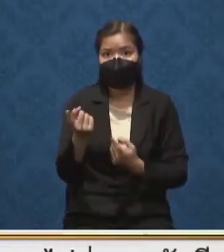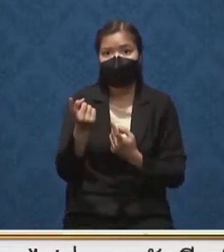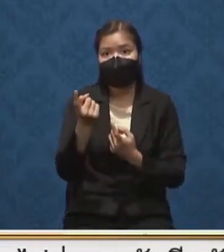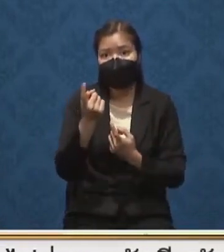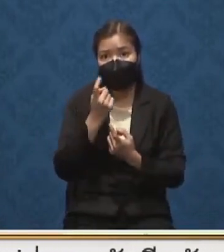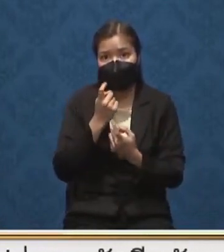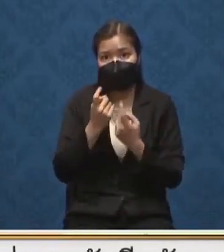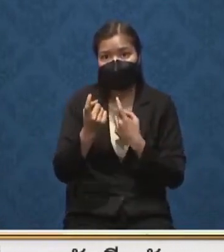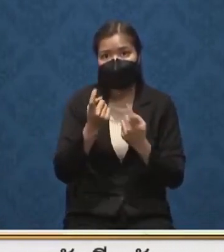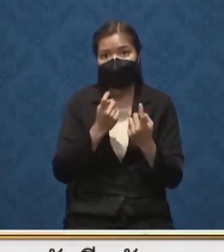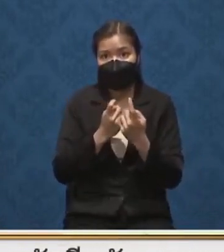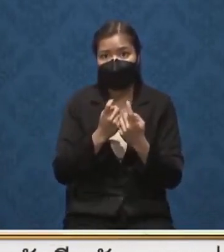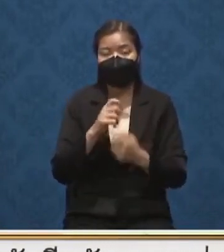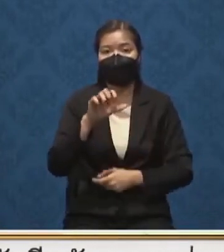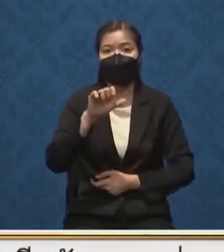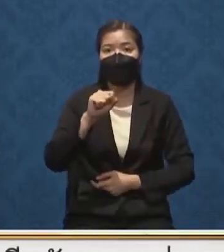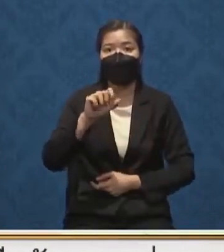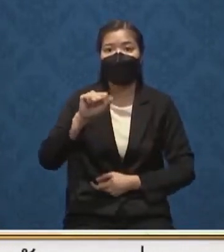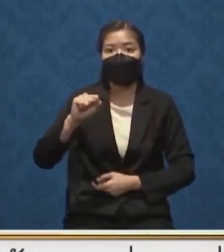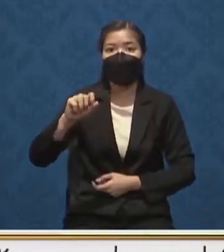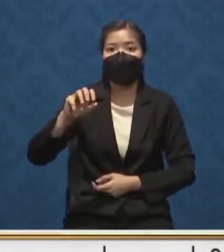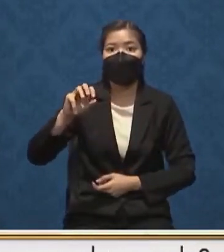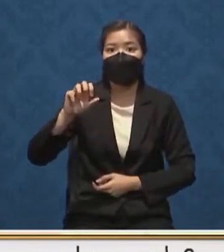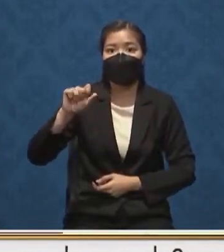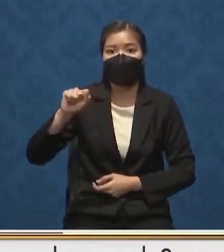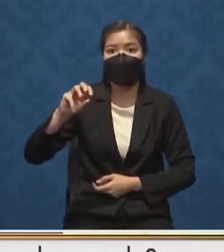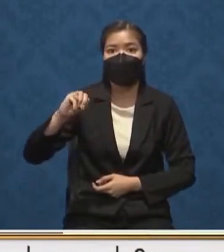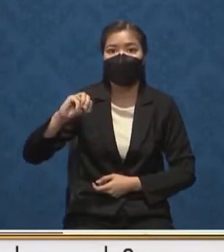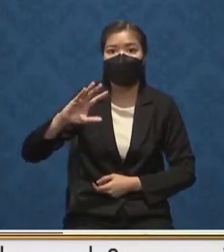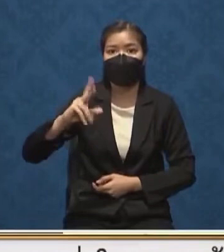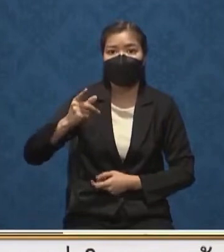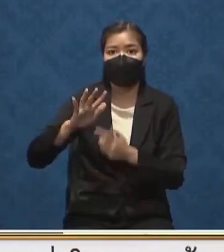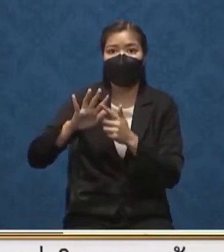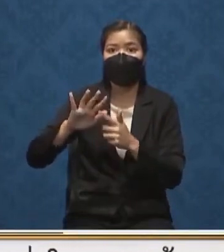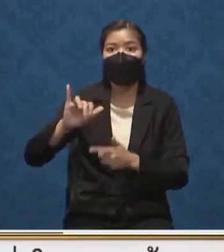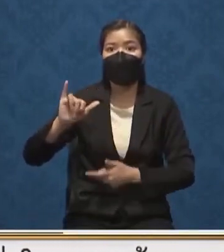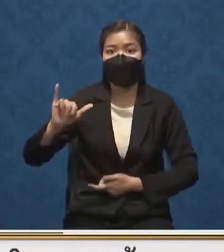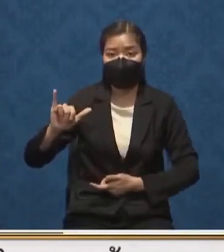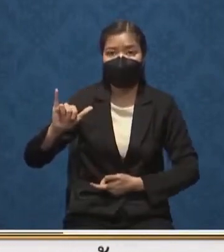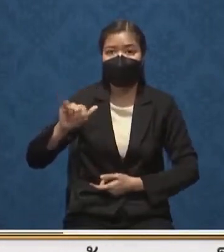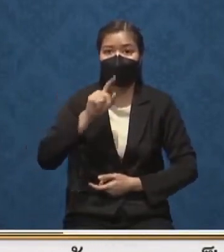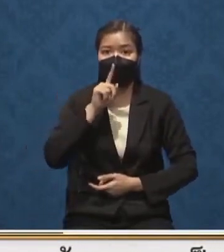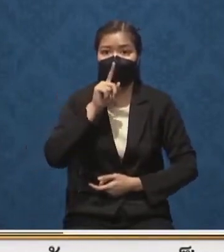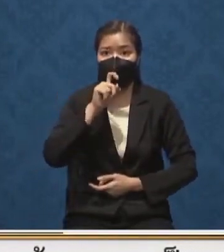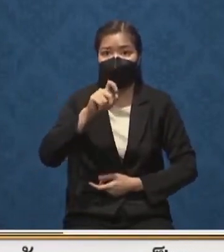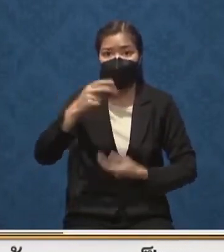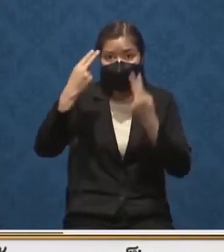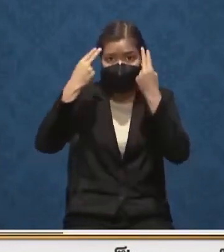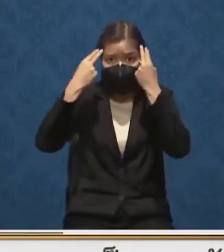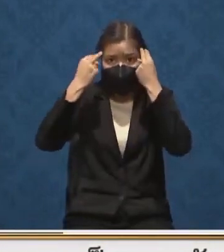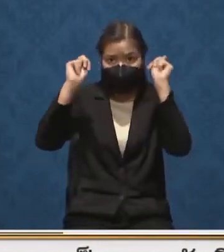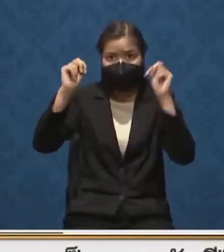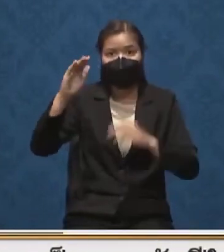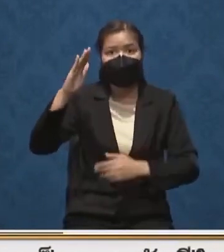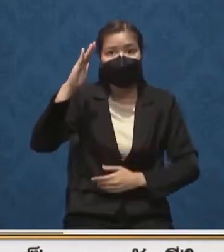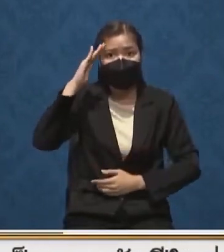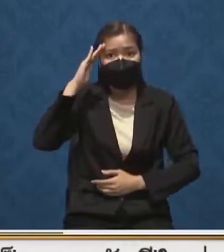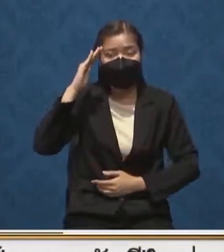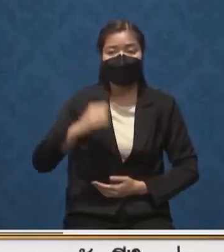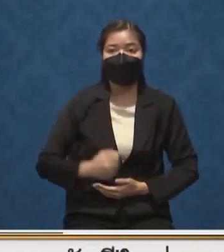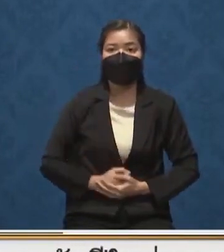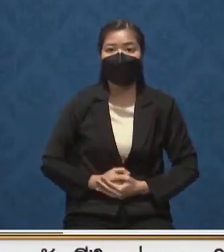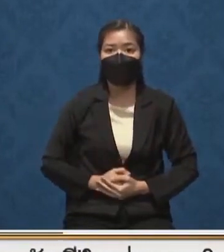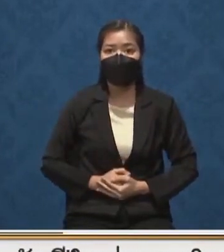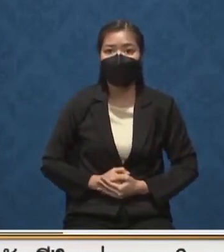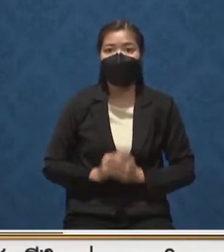ท่านส.สสมชายฝั่งฝั่งชลจิตรนะครับถามท่านนายกรัฐมนตรีเอ่อต้องขอขอบคุณ